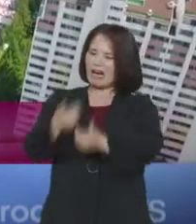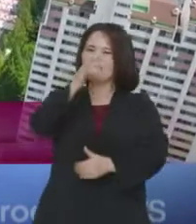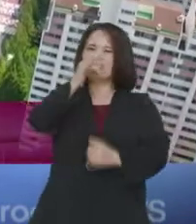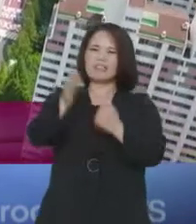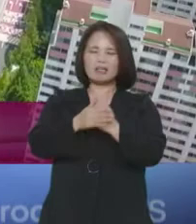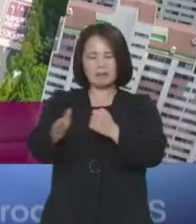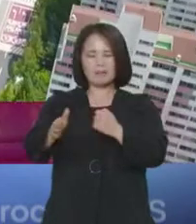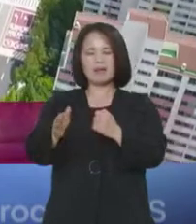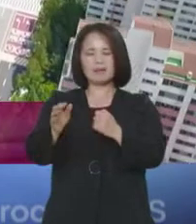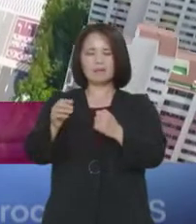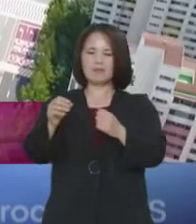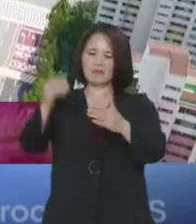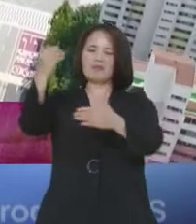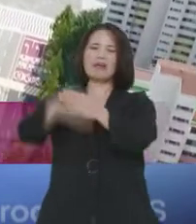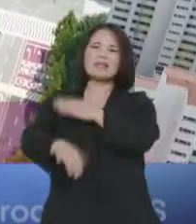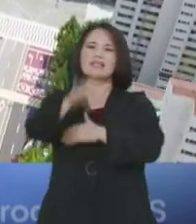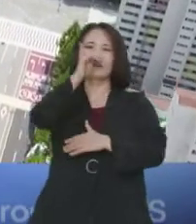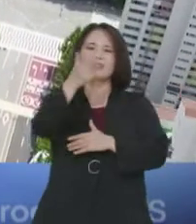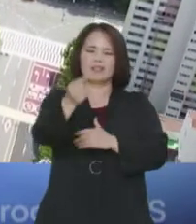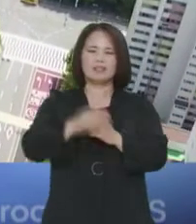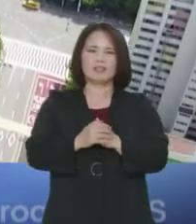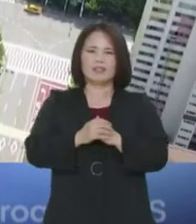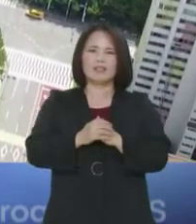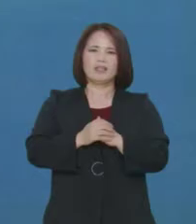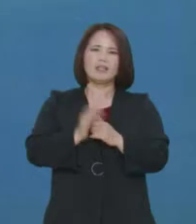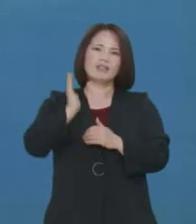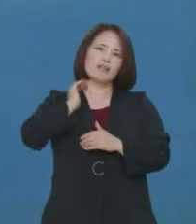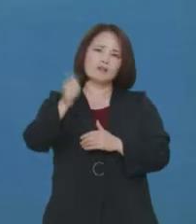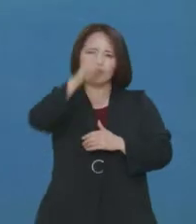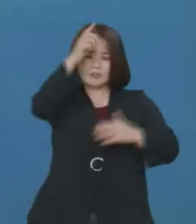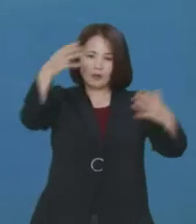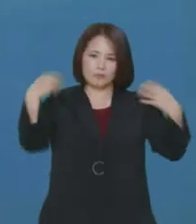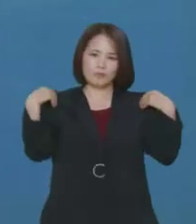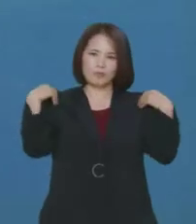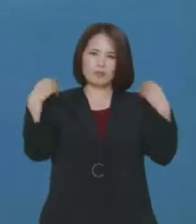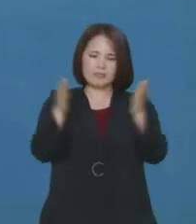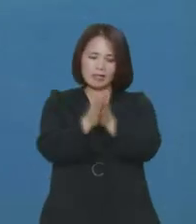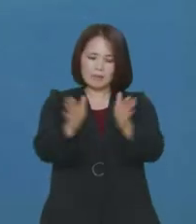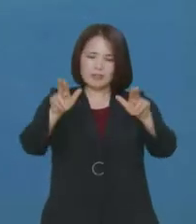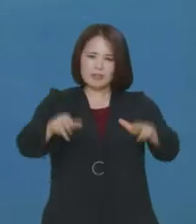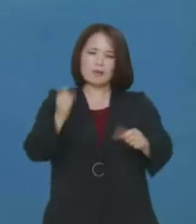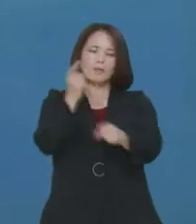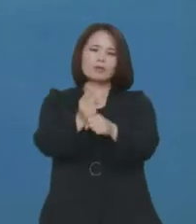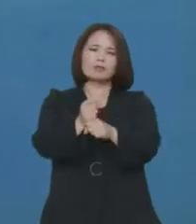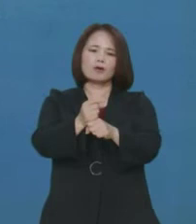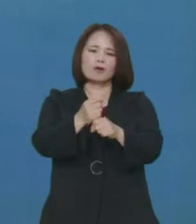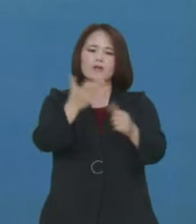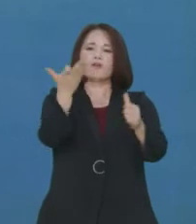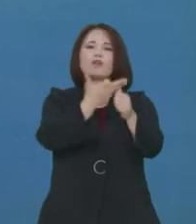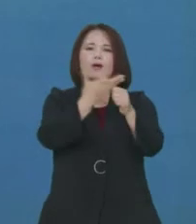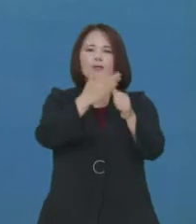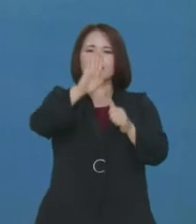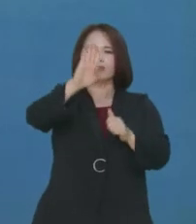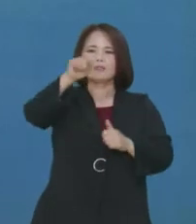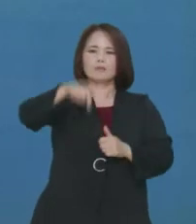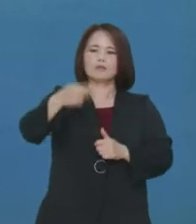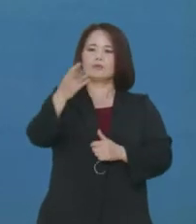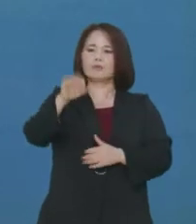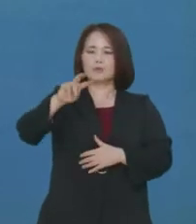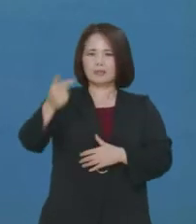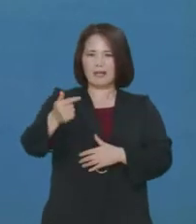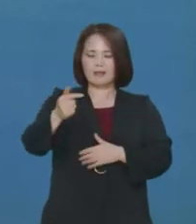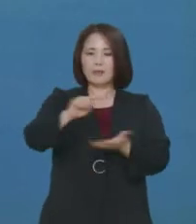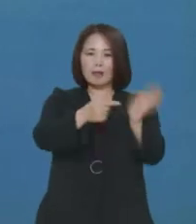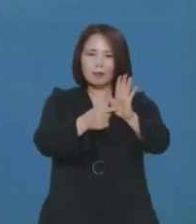보입니다 네 그렇군요 문장이 정부 들어서 벌써 19번째 부동산대책 인데요 부동산시장에 미칠 영향은 어떻게